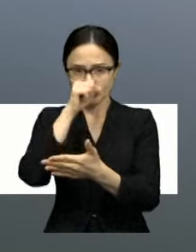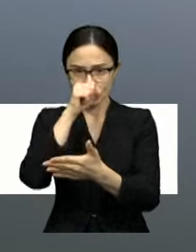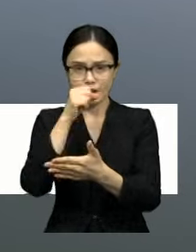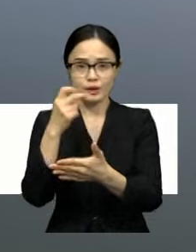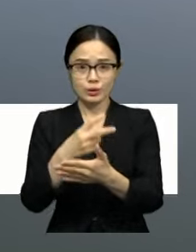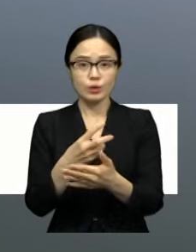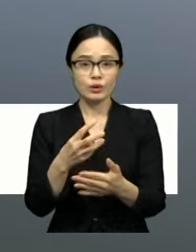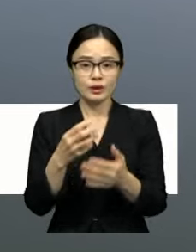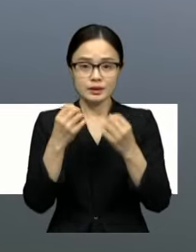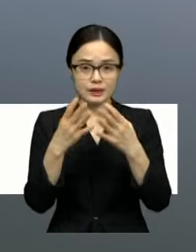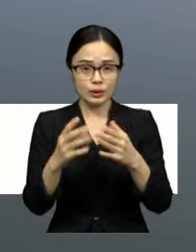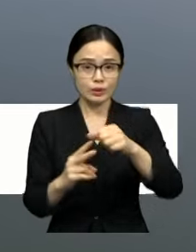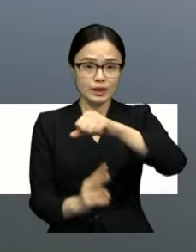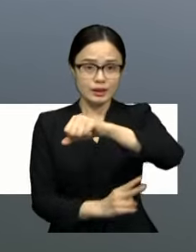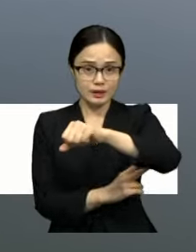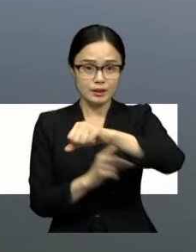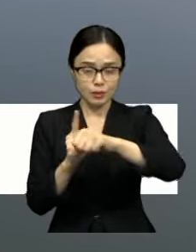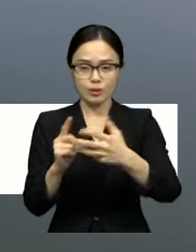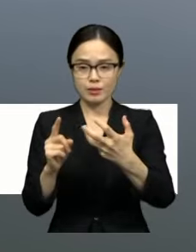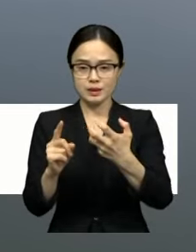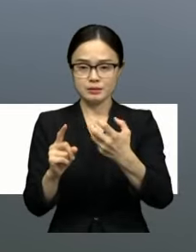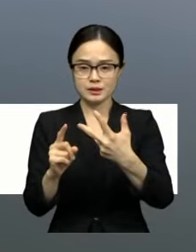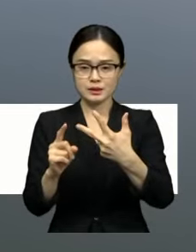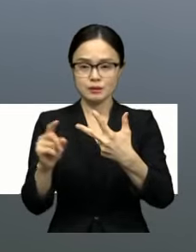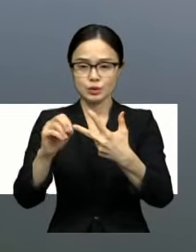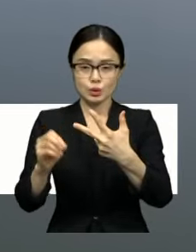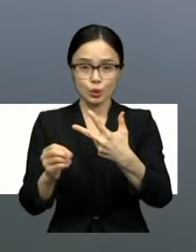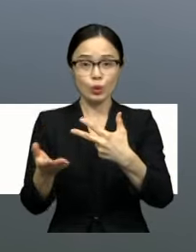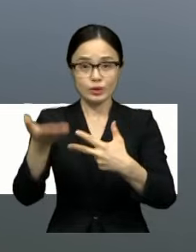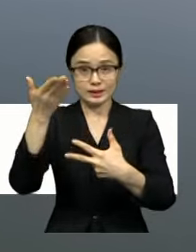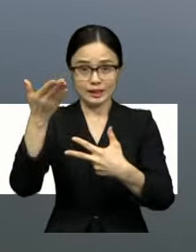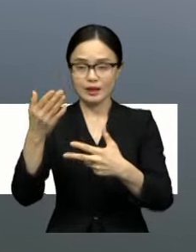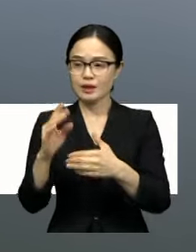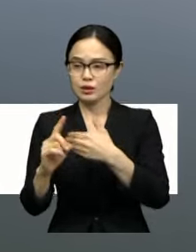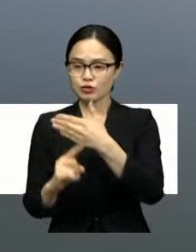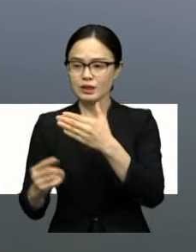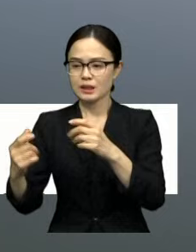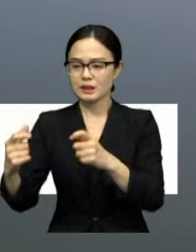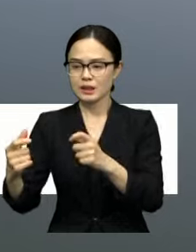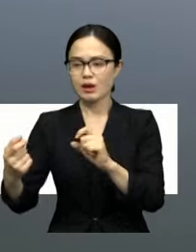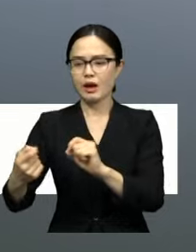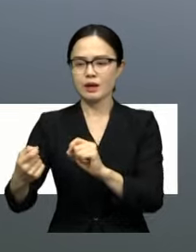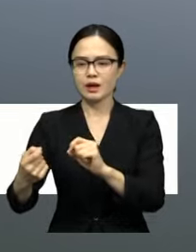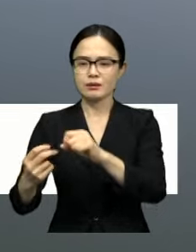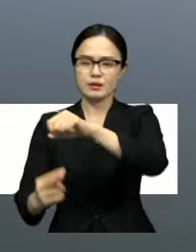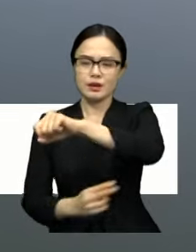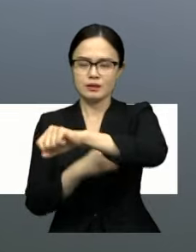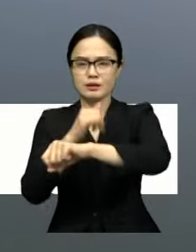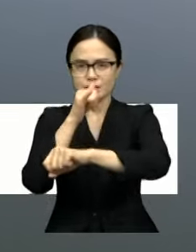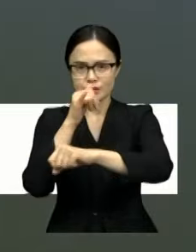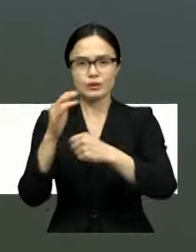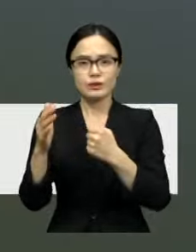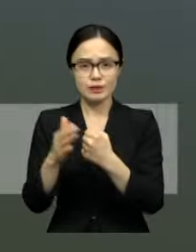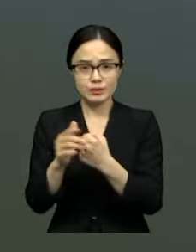행정구역이 87% 이상 구리시에 걸쳐 있다며 구리대교가 바람직하다는